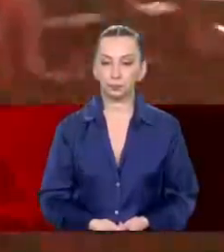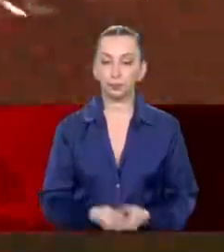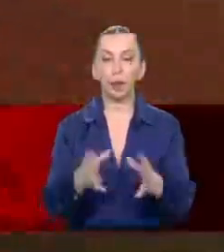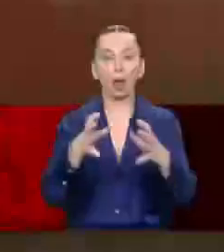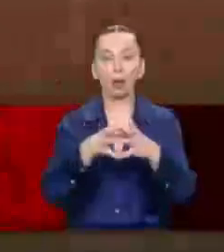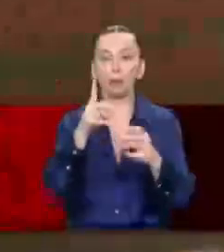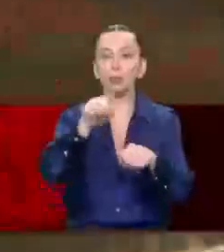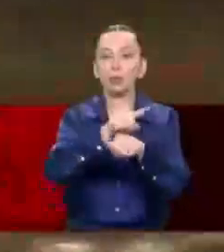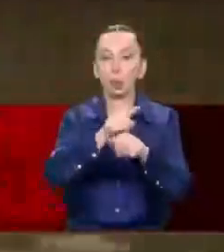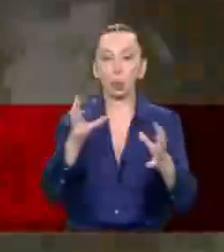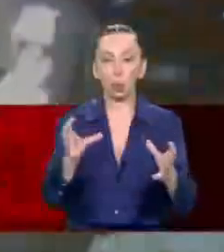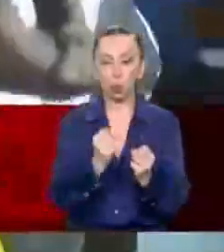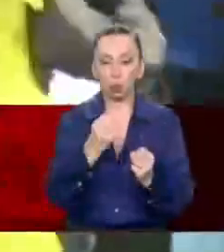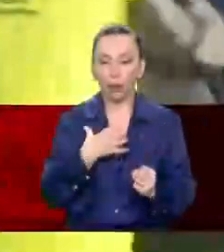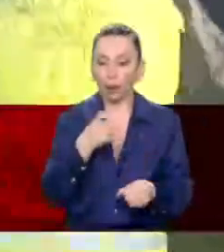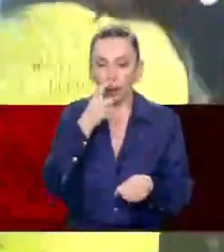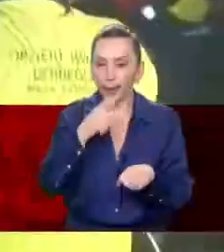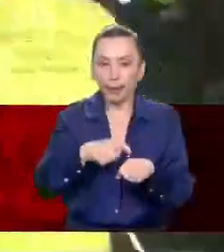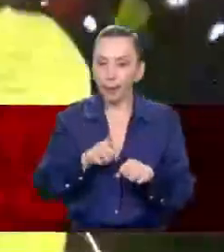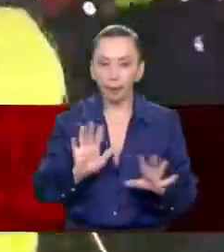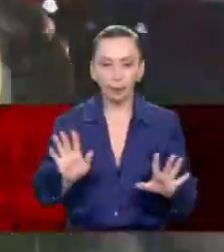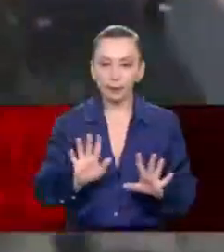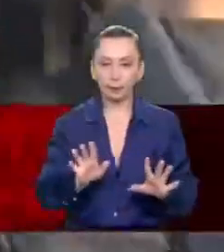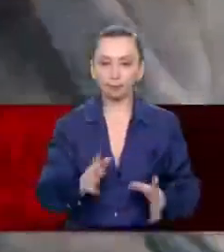Ekip bir süre kurtulduğuna inanamadı.